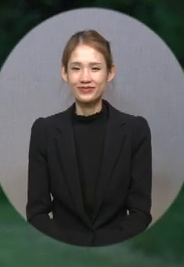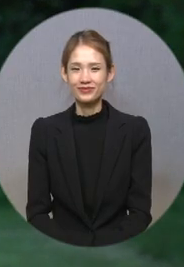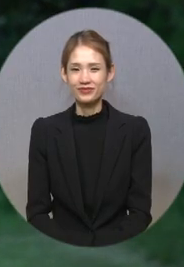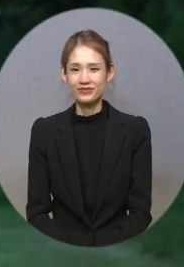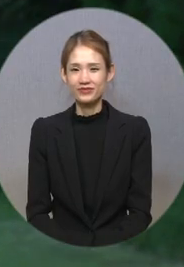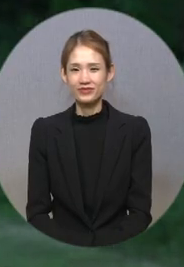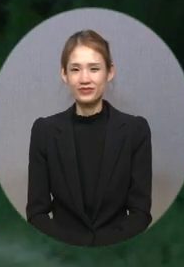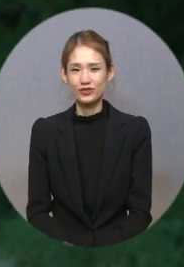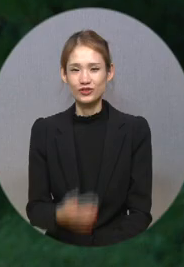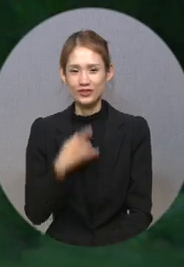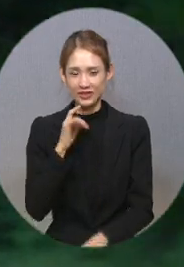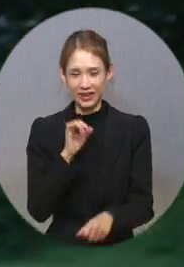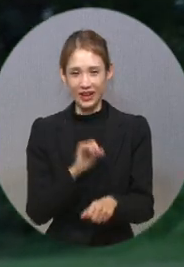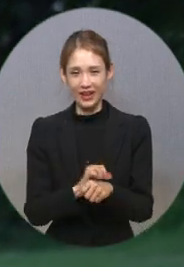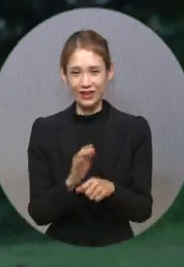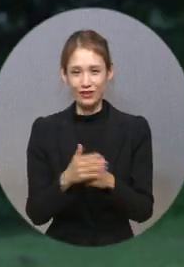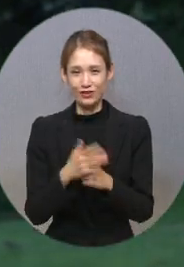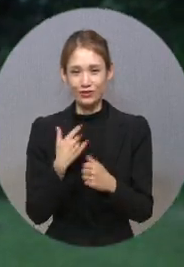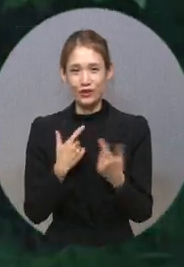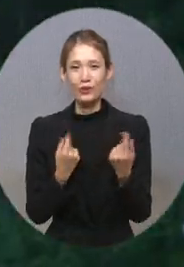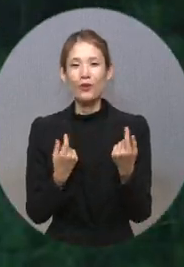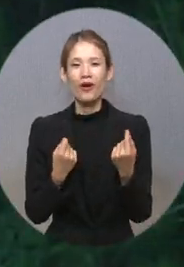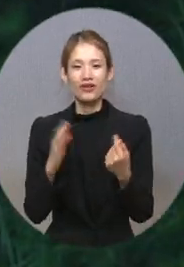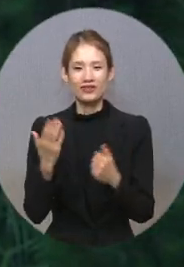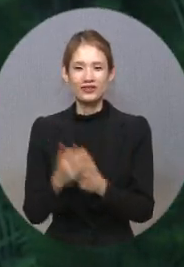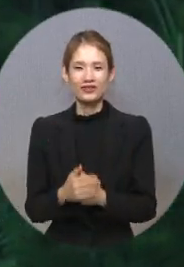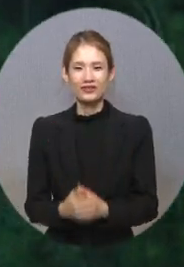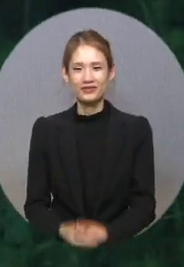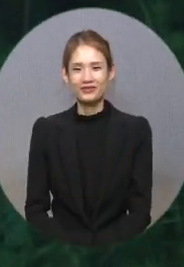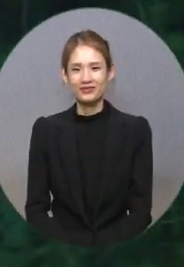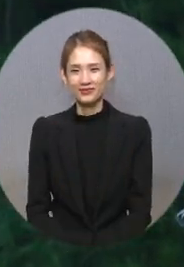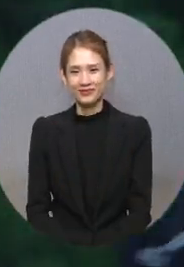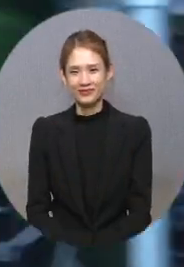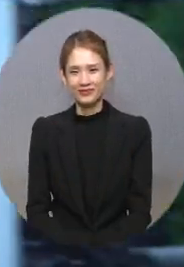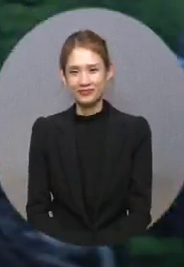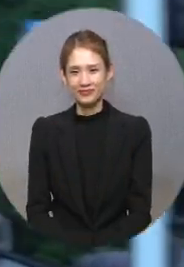여기서 근데 우리가 잘 쳐야 돼 오빠. 우리가 못 치면 똑같이 되는 거야. 그렇지.